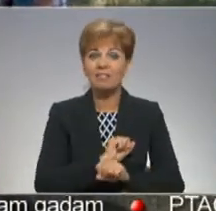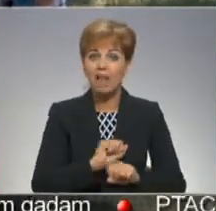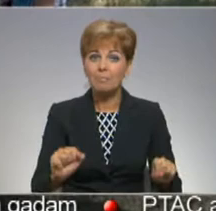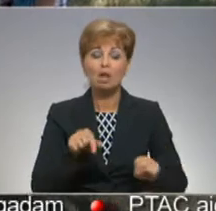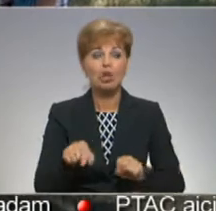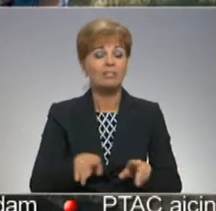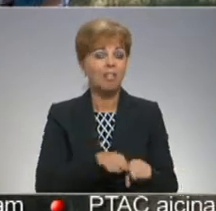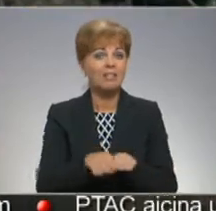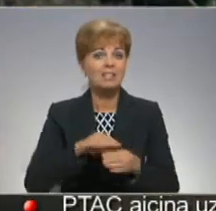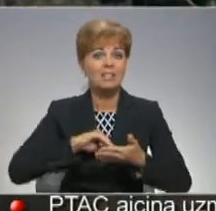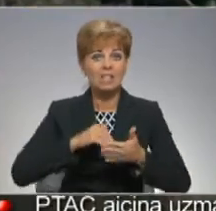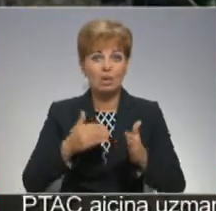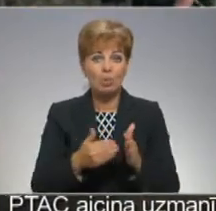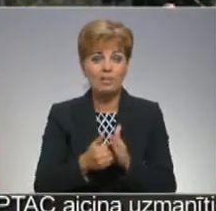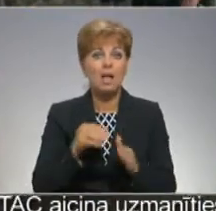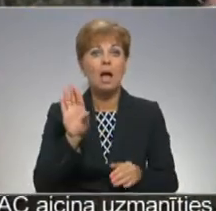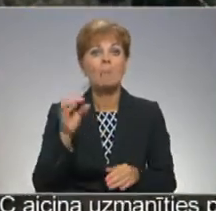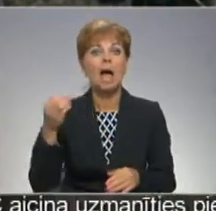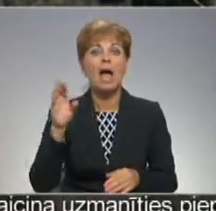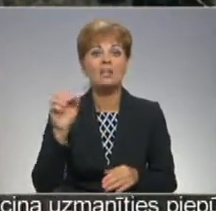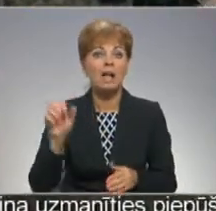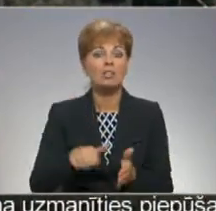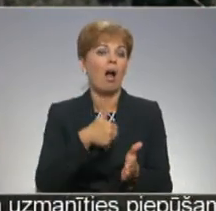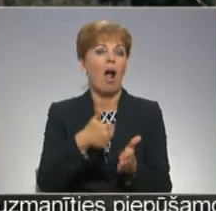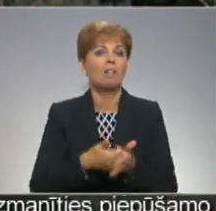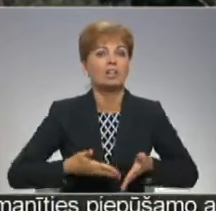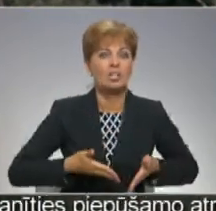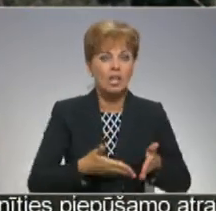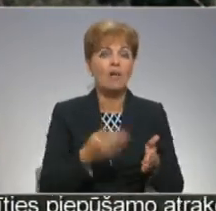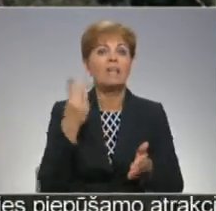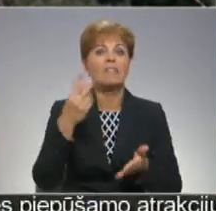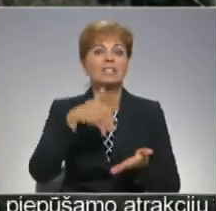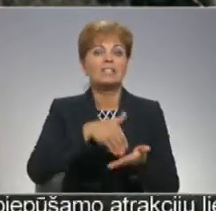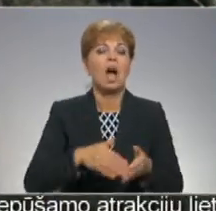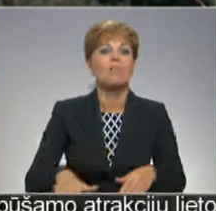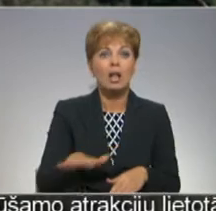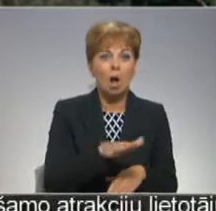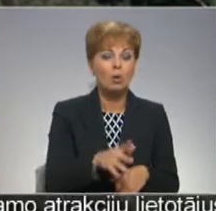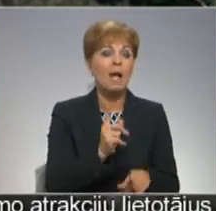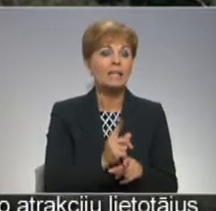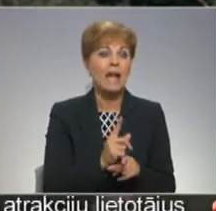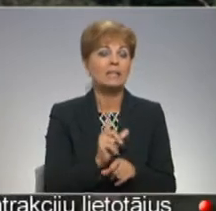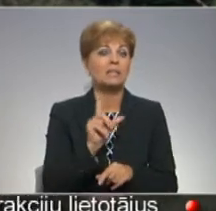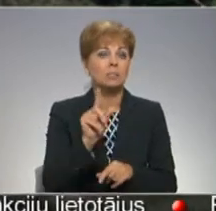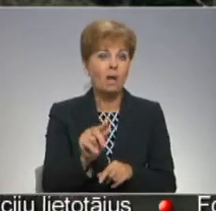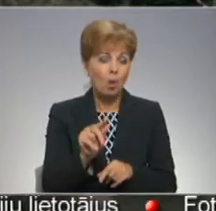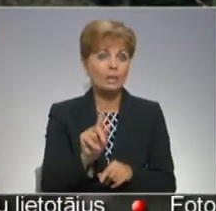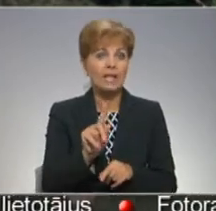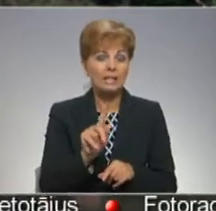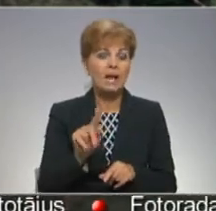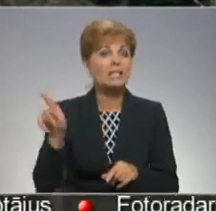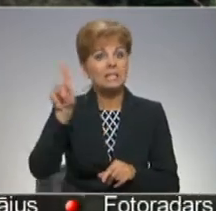līdzīgas situācijas. Šo Bernātos ir tikai viens galvenais ceļš, divi stāvlaukumi. Visur, kur nedrīkst braukt, ir uzstādīts maziņas